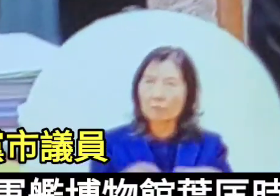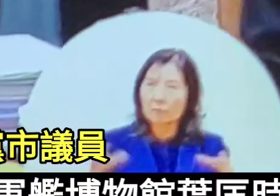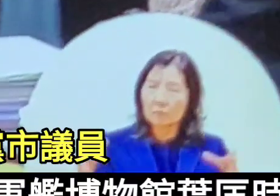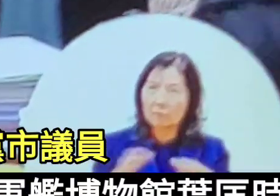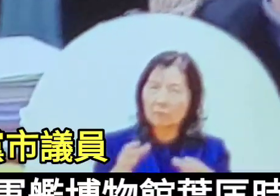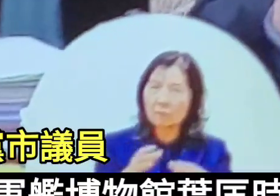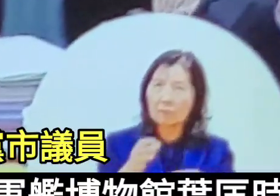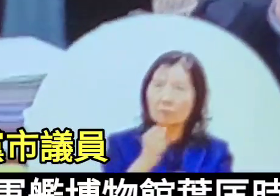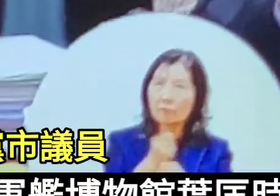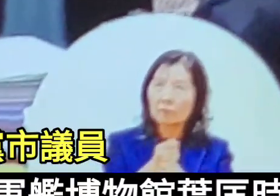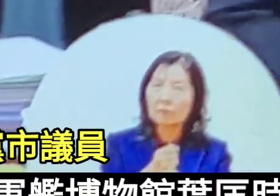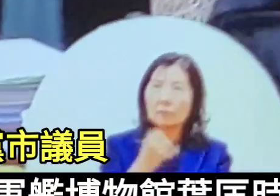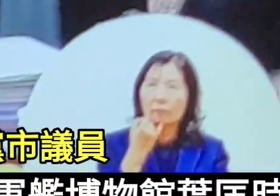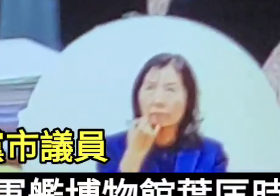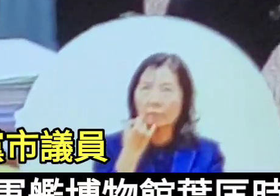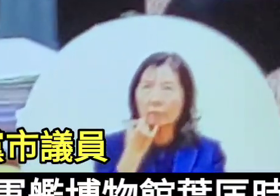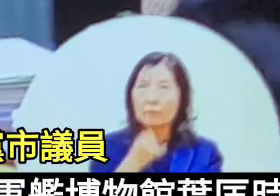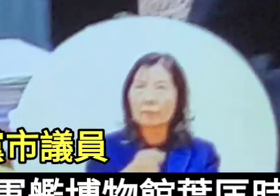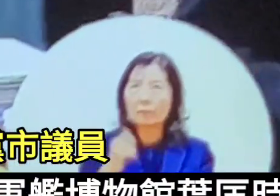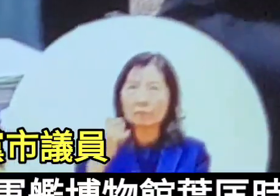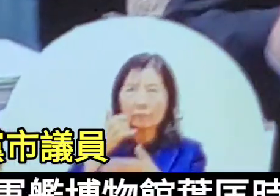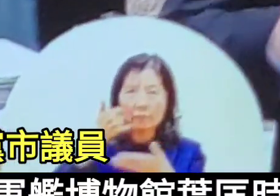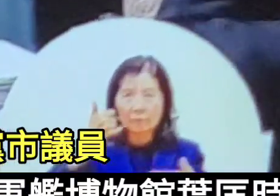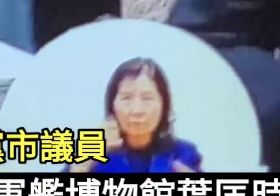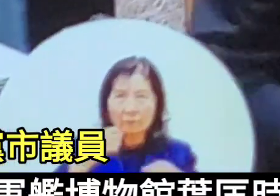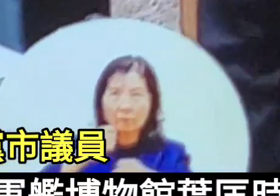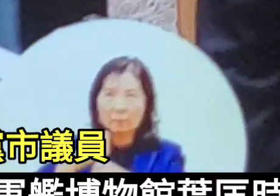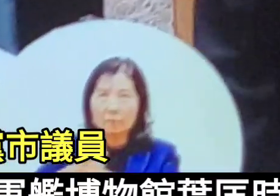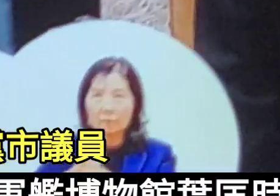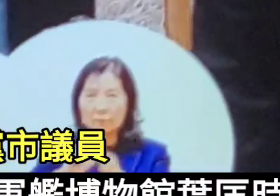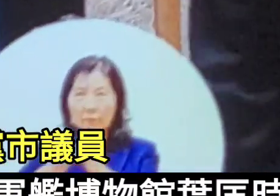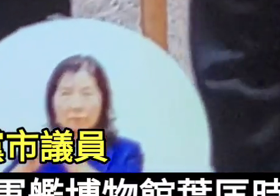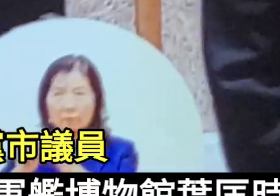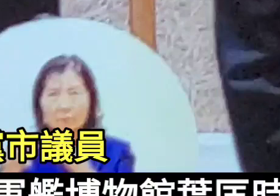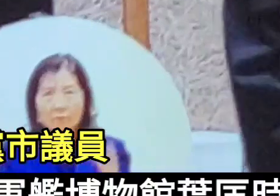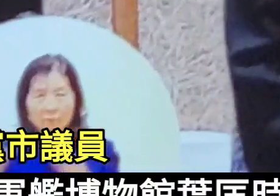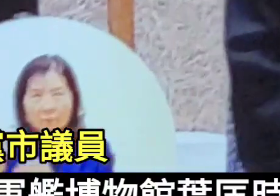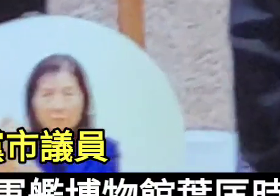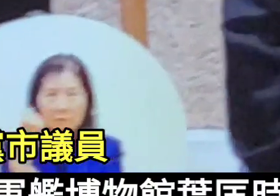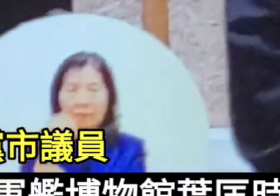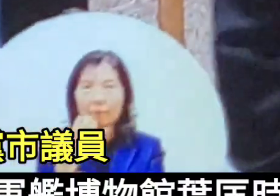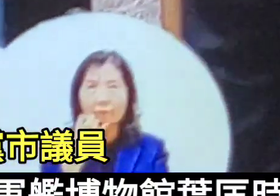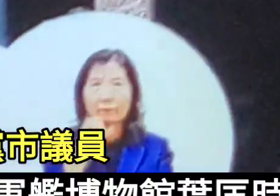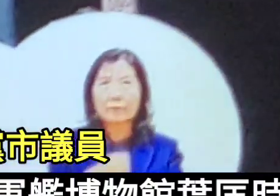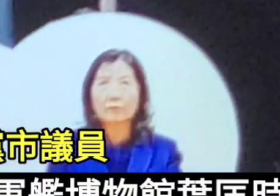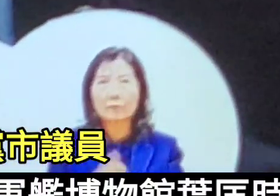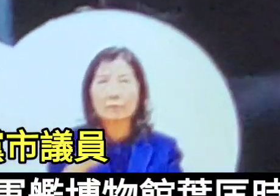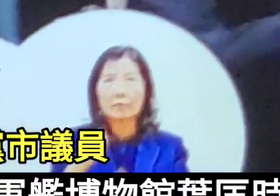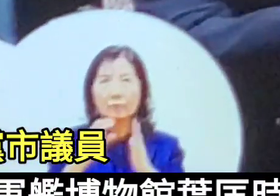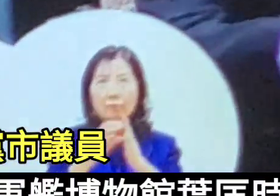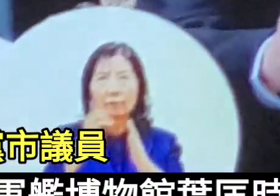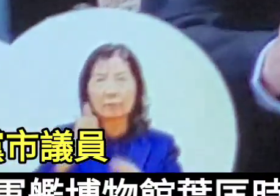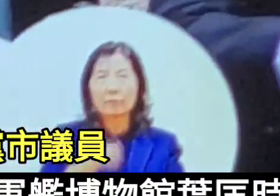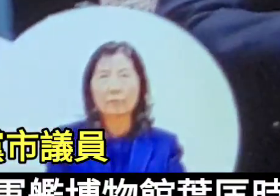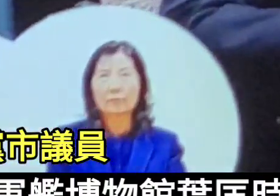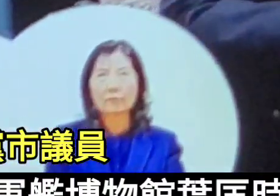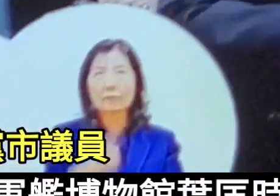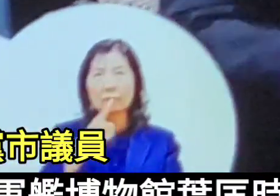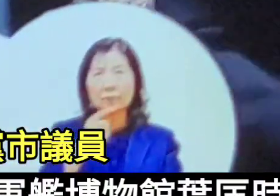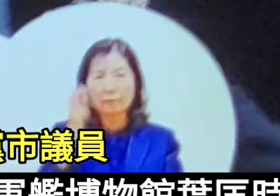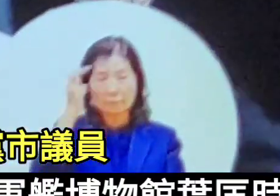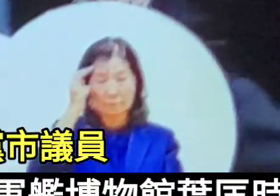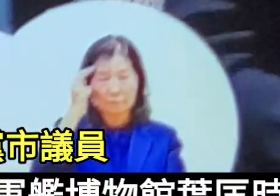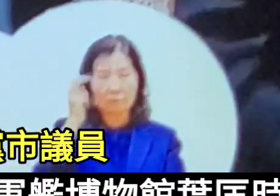理，我觉得这可以大家跟海军还有民间大家一起来努力。 谢谢局长，局长我会很坚